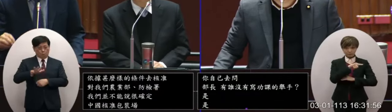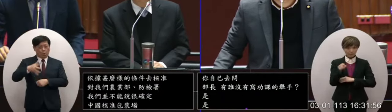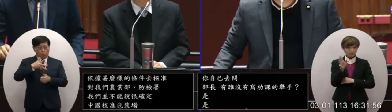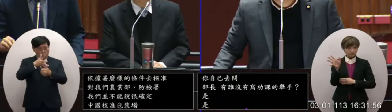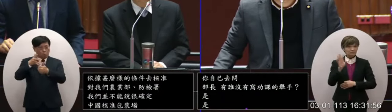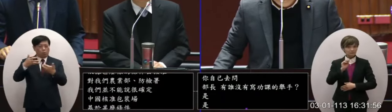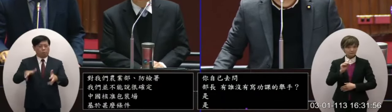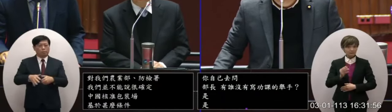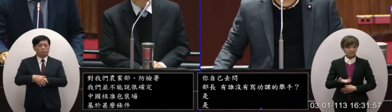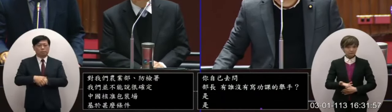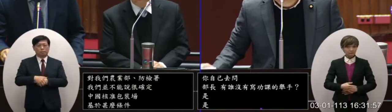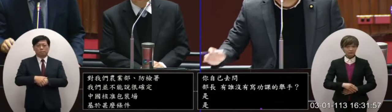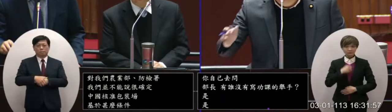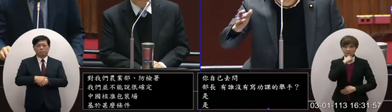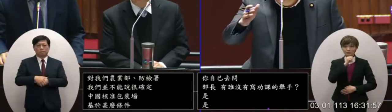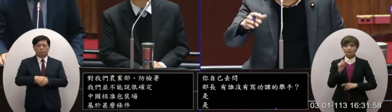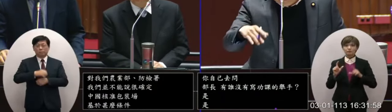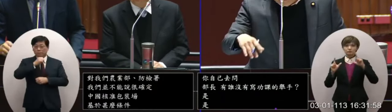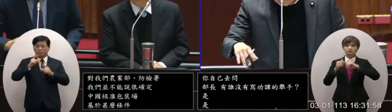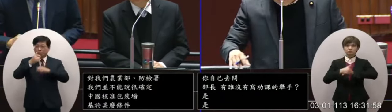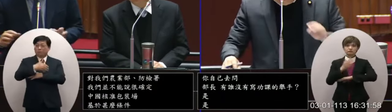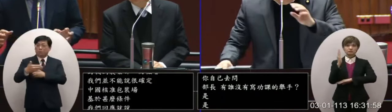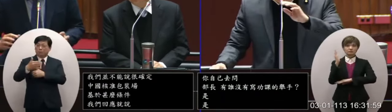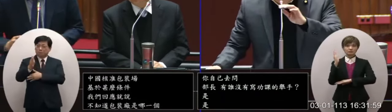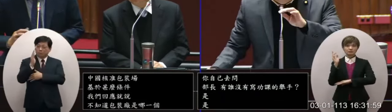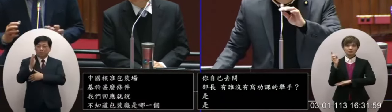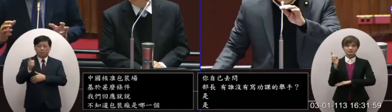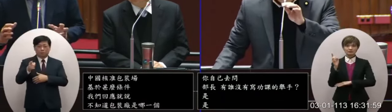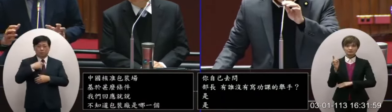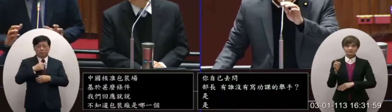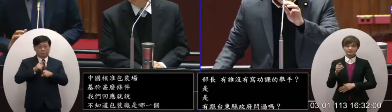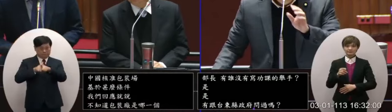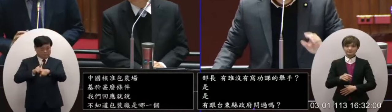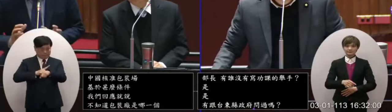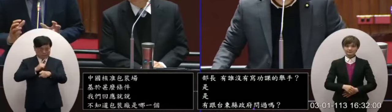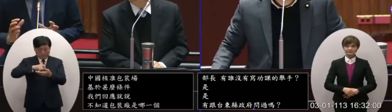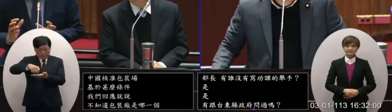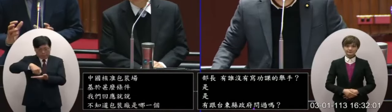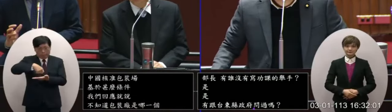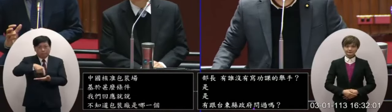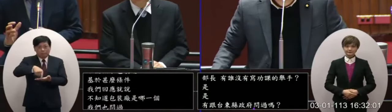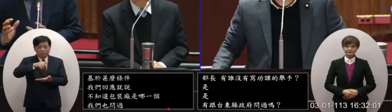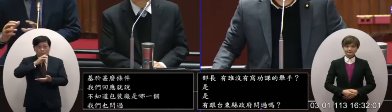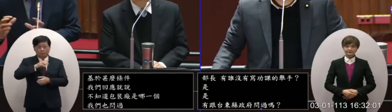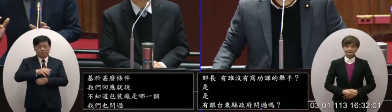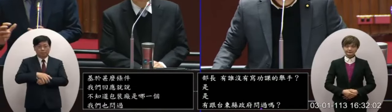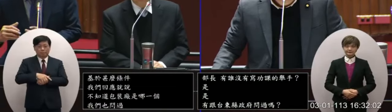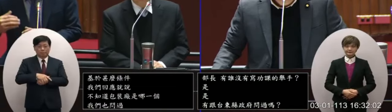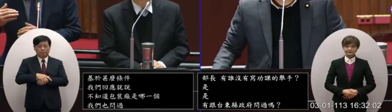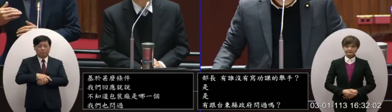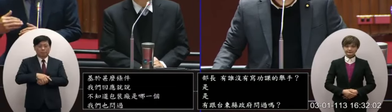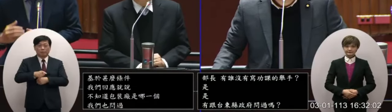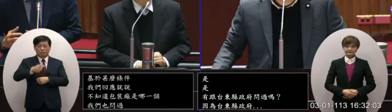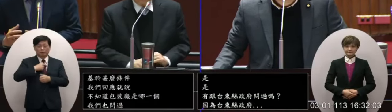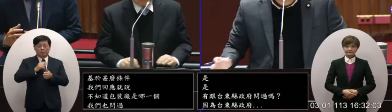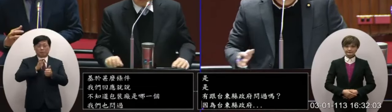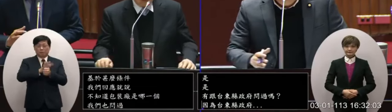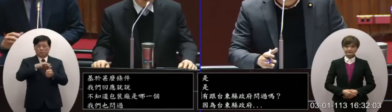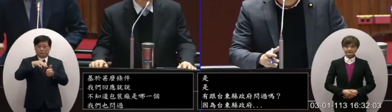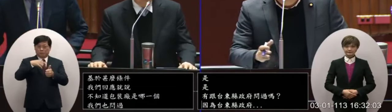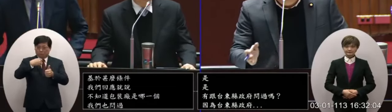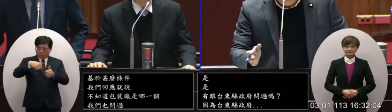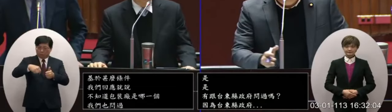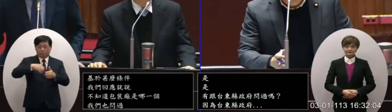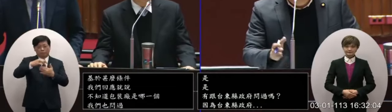问过，问题是 台东县政府， 台东县政府说是根据他们所拟定的相关的一个辅导规范， 那